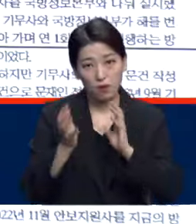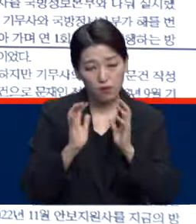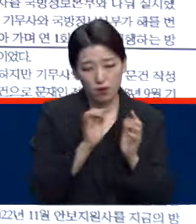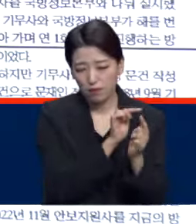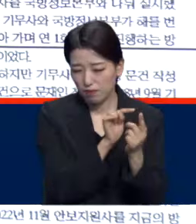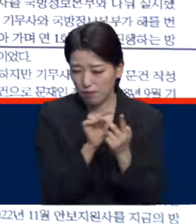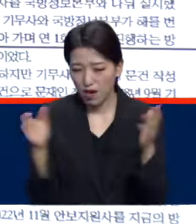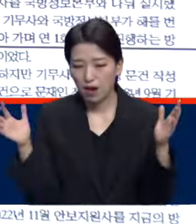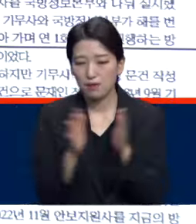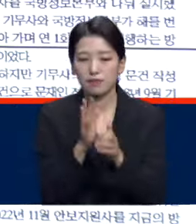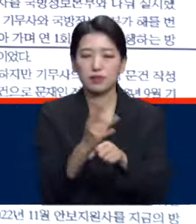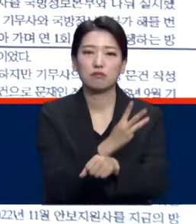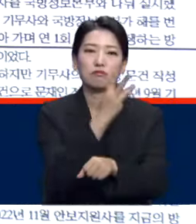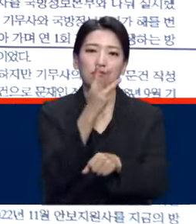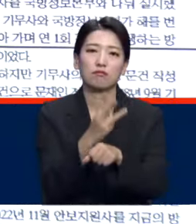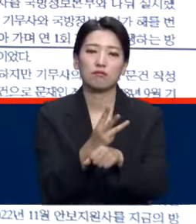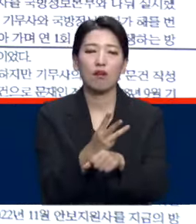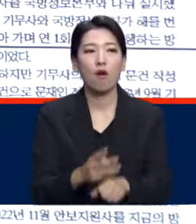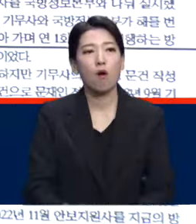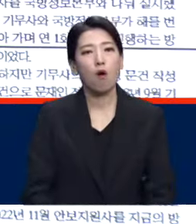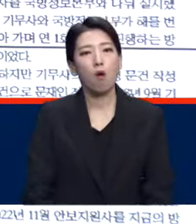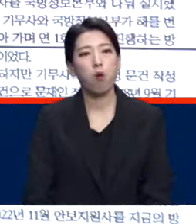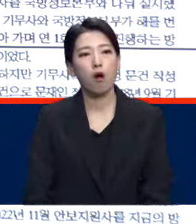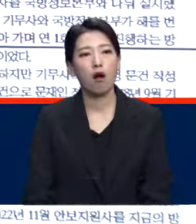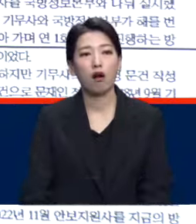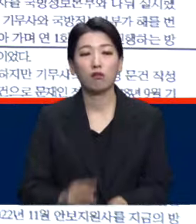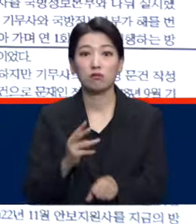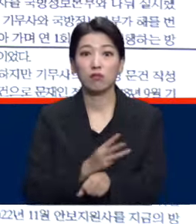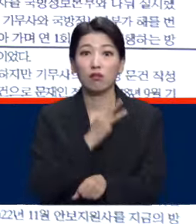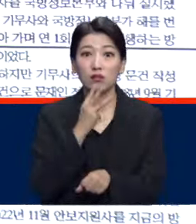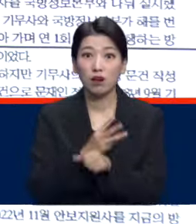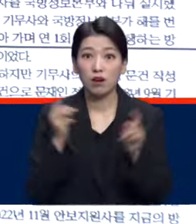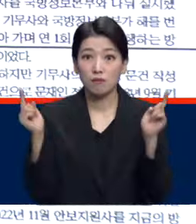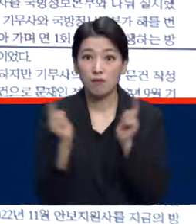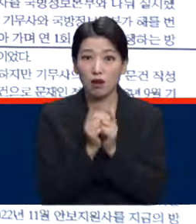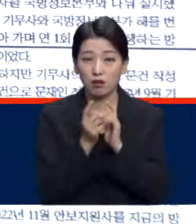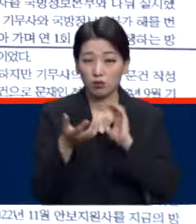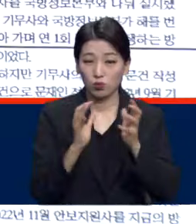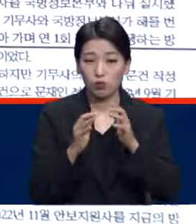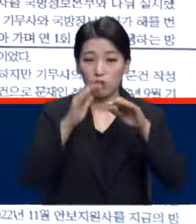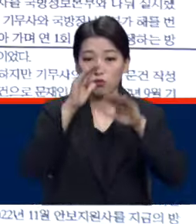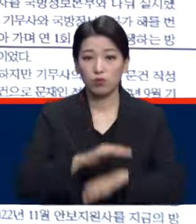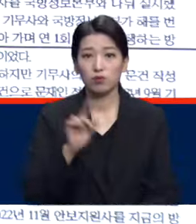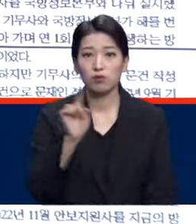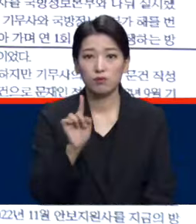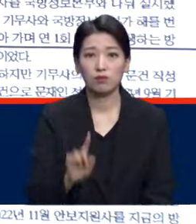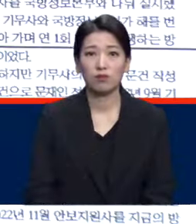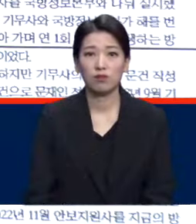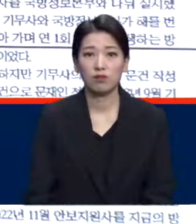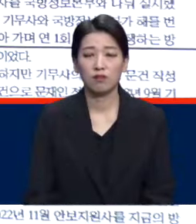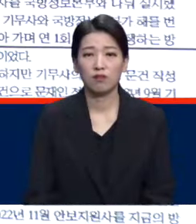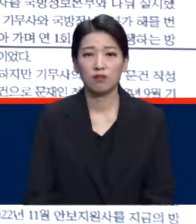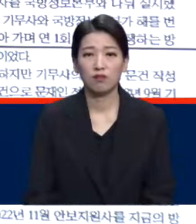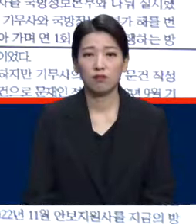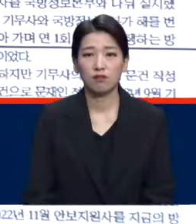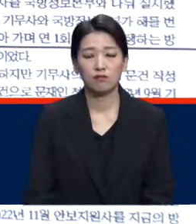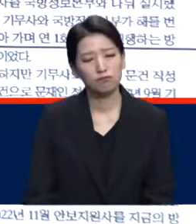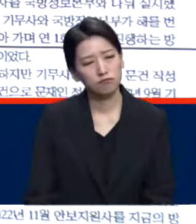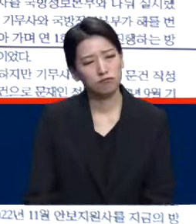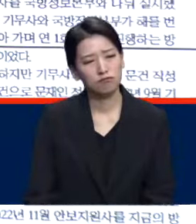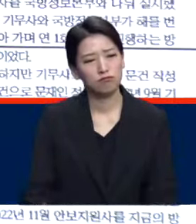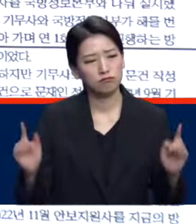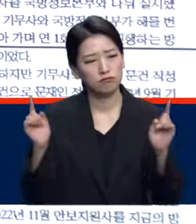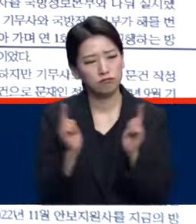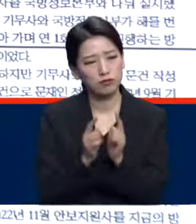거죠. 이 긴 시간 동안에 얘기해서 그럼 뭐가 합의가 됐냐가 궁금한데 첫 발은 뗐다예요. 어? 라는 생각이